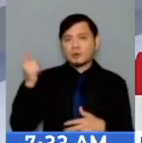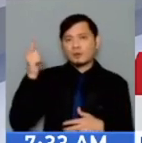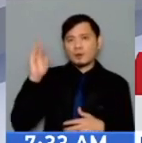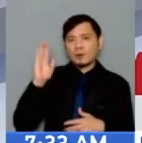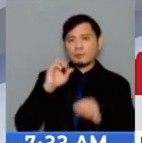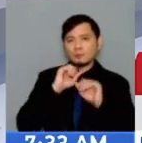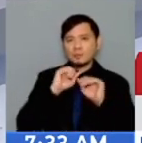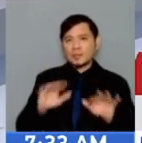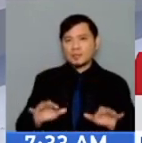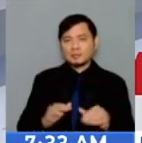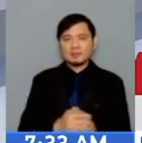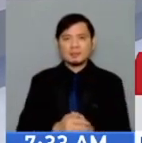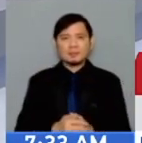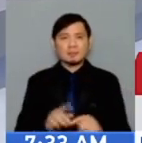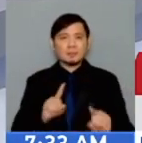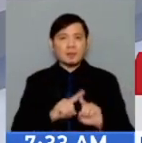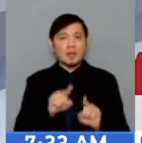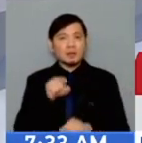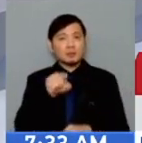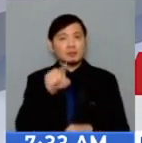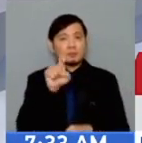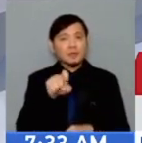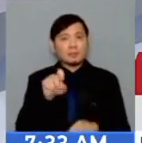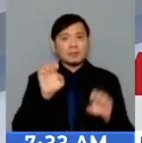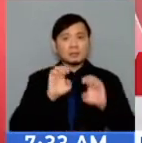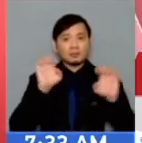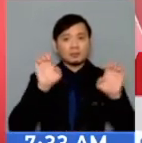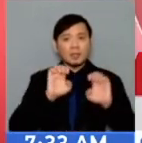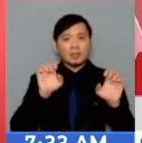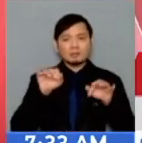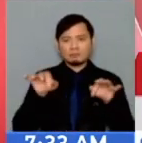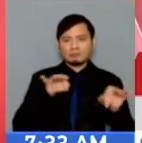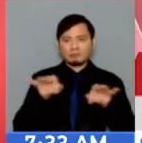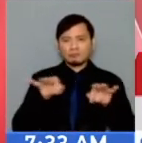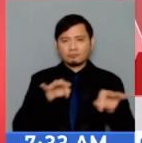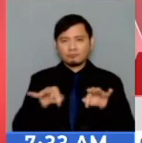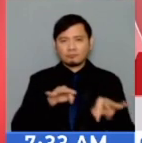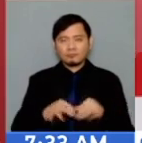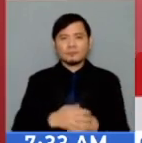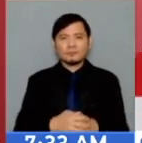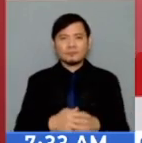itong exercise na ito. Ganito, dinemonstrate pa niya,